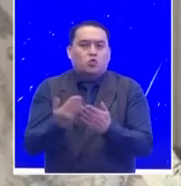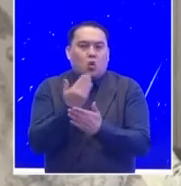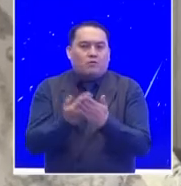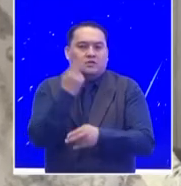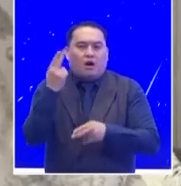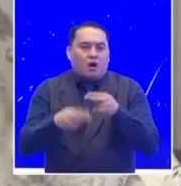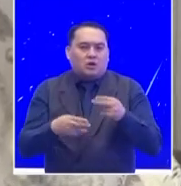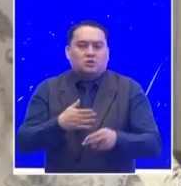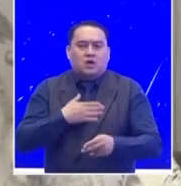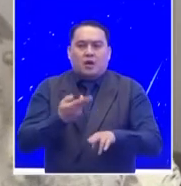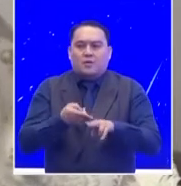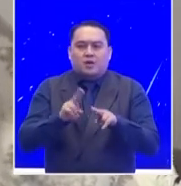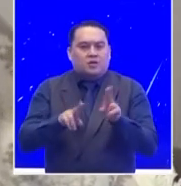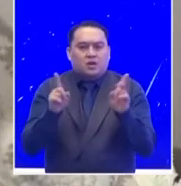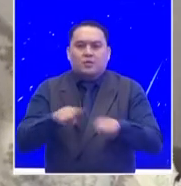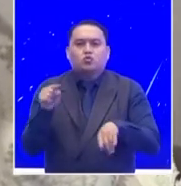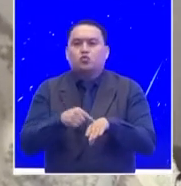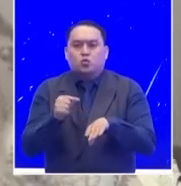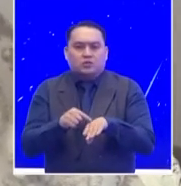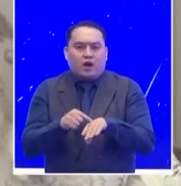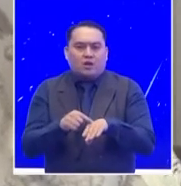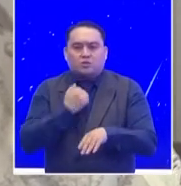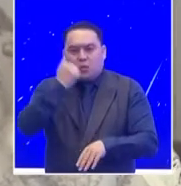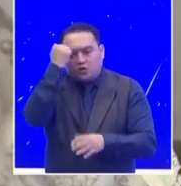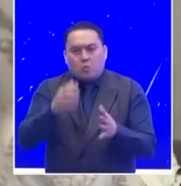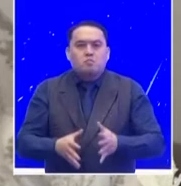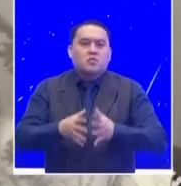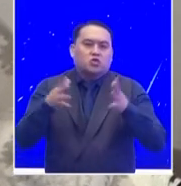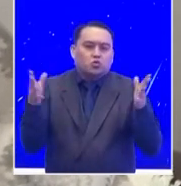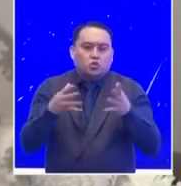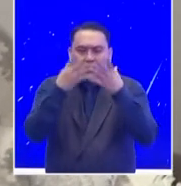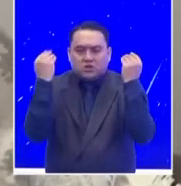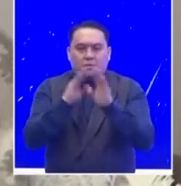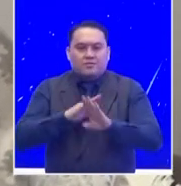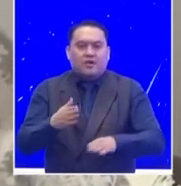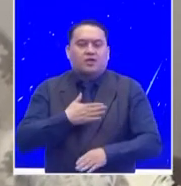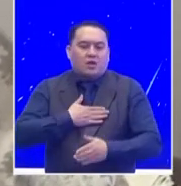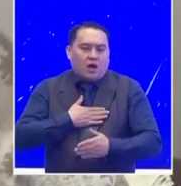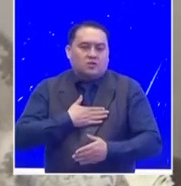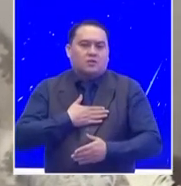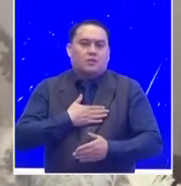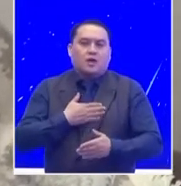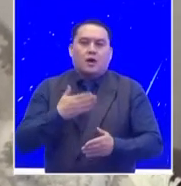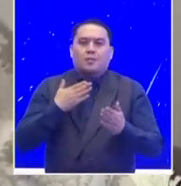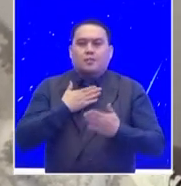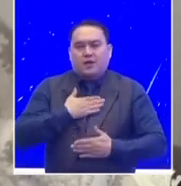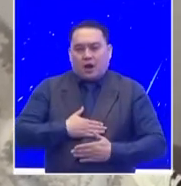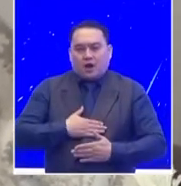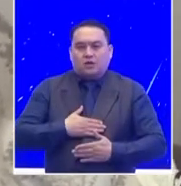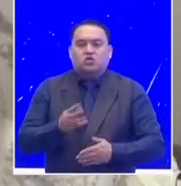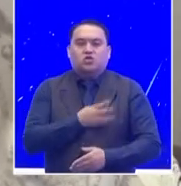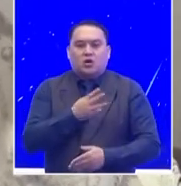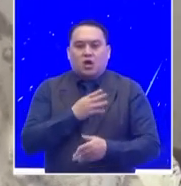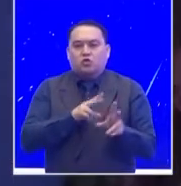окончании войны вызвала самые неописуемые чувства. Спасибо большое тем, кто не забывает о нас, о ветеранах. Мне очень приятно. Желаю